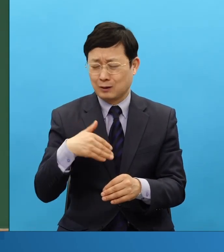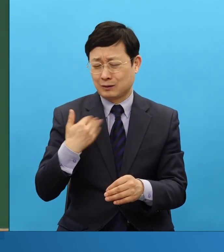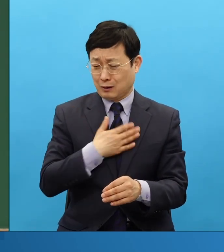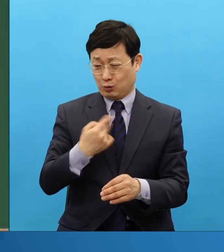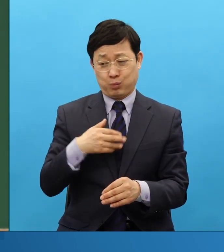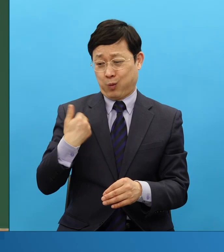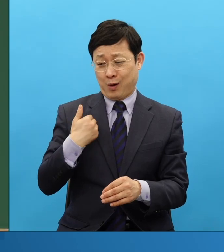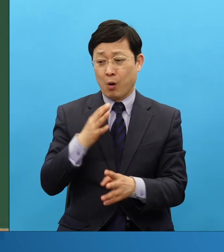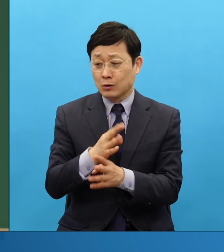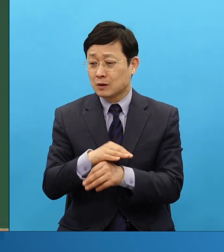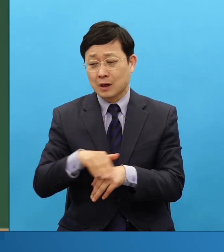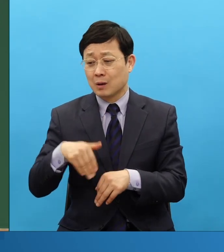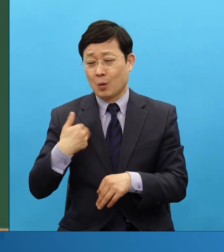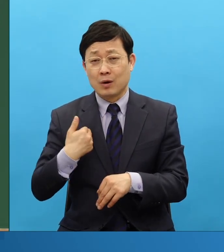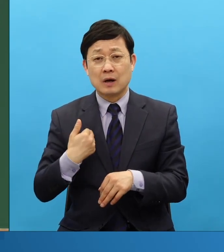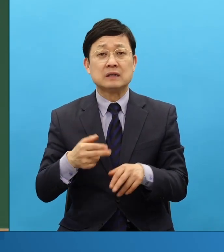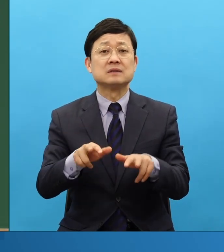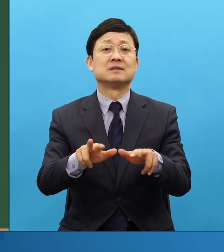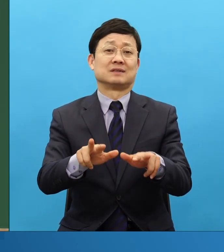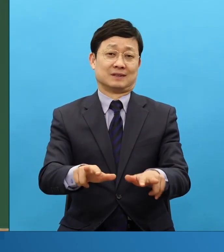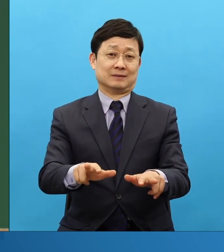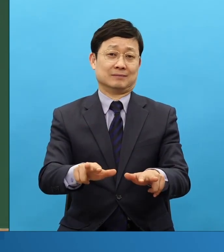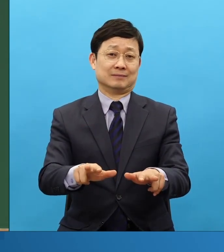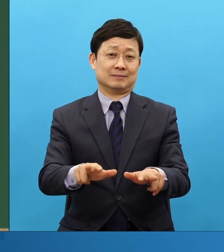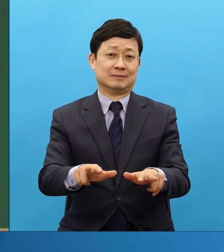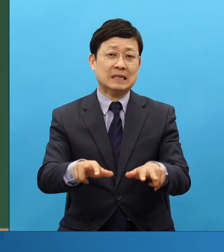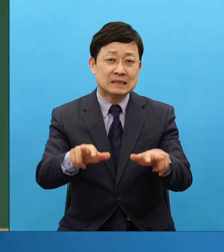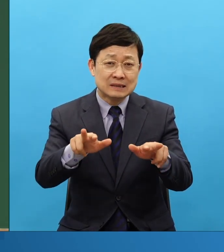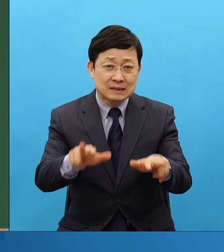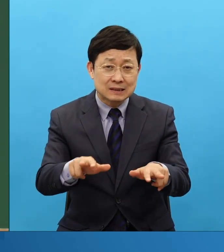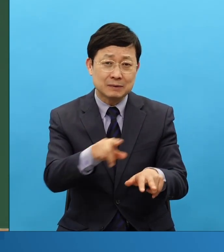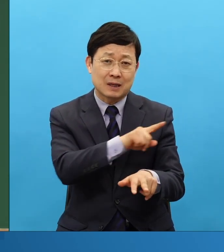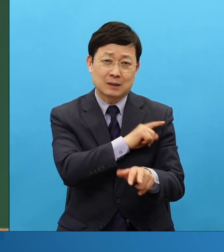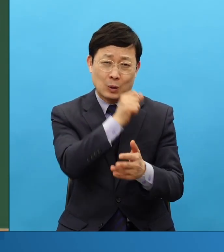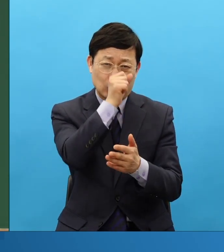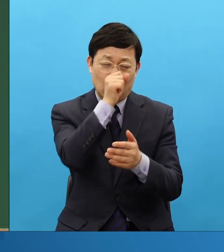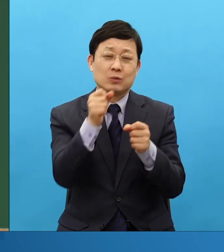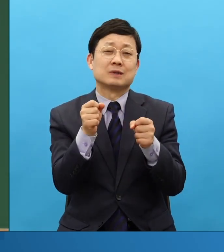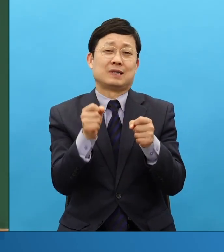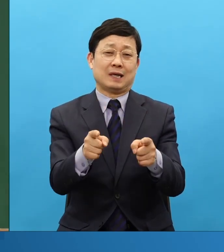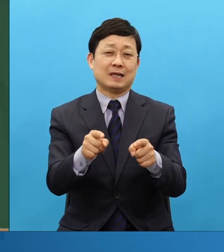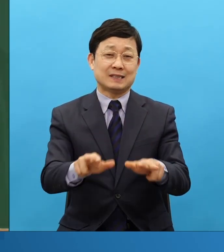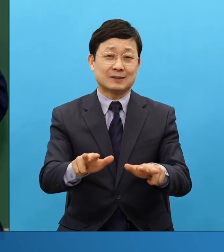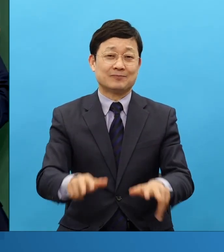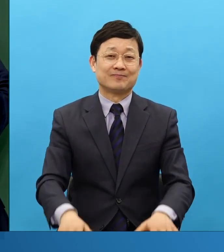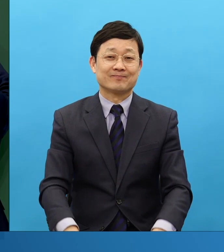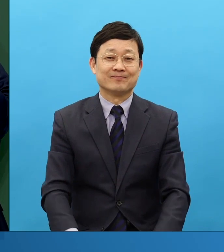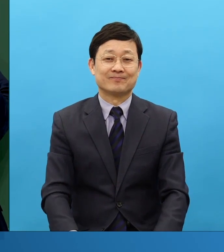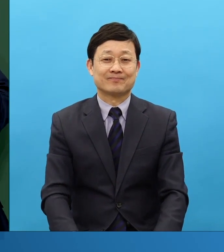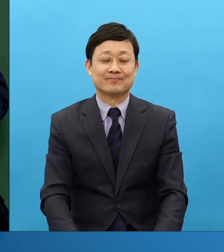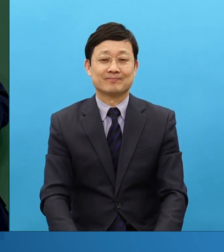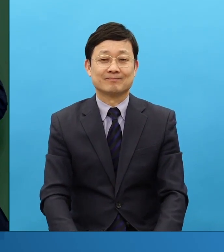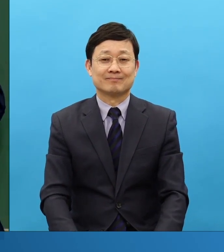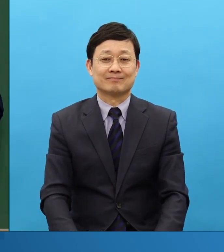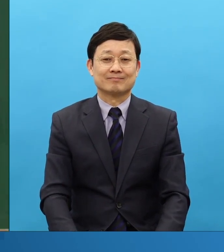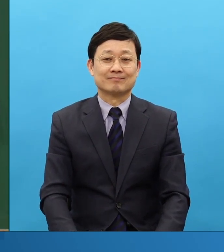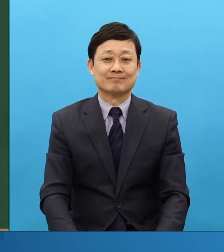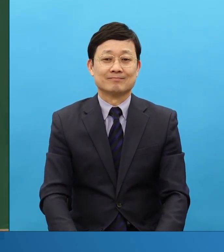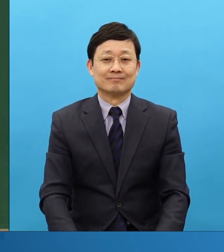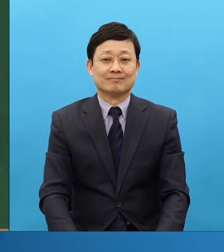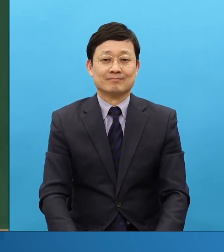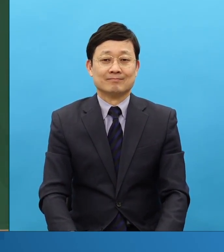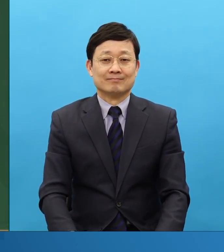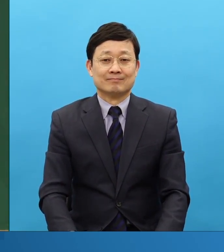그건. When is that going to come? We don't know that. 그래서 우리는 지금이 기회입니다. And so right now is the opportunity. 그래서